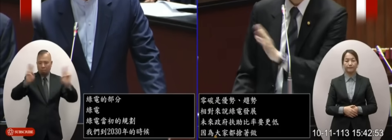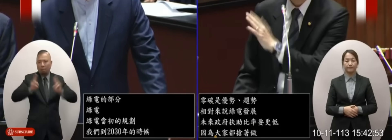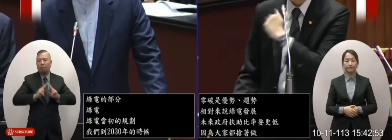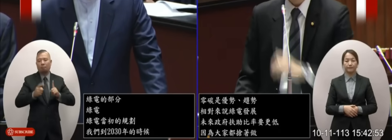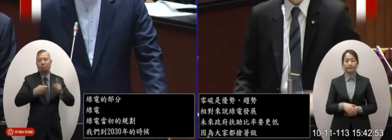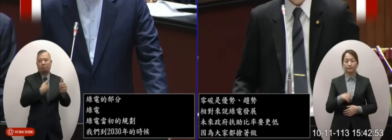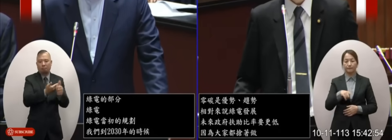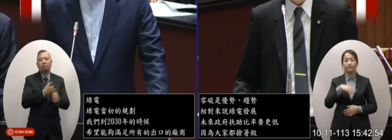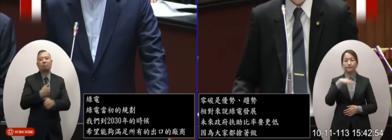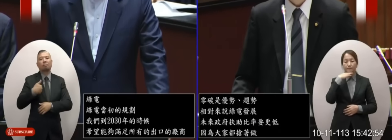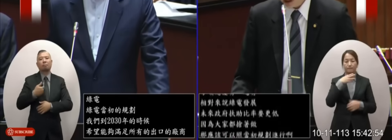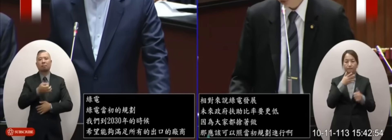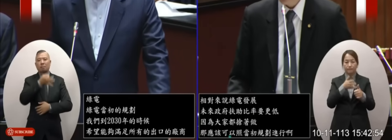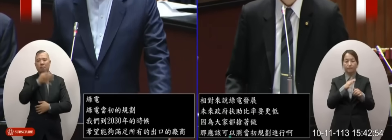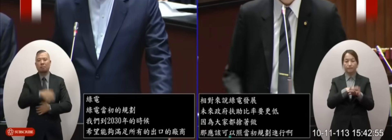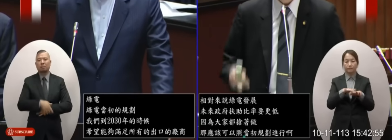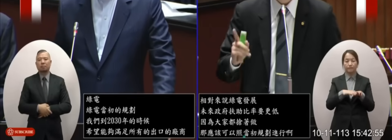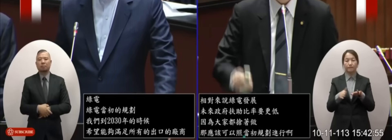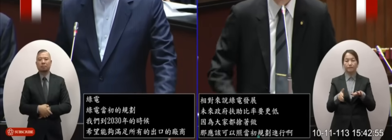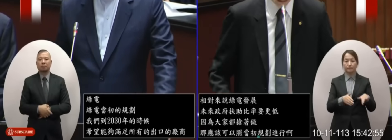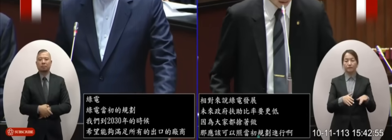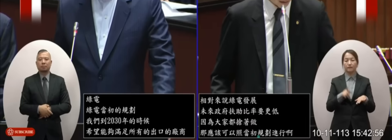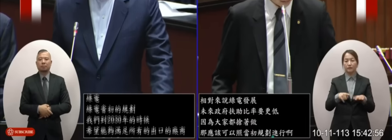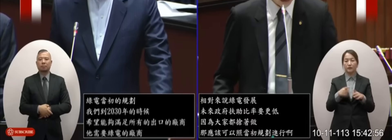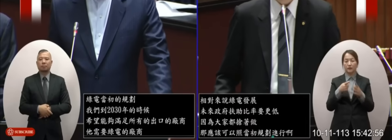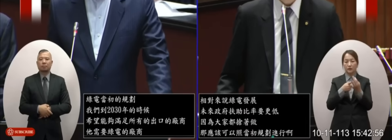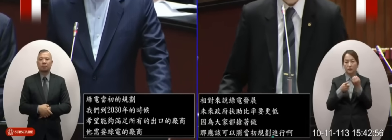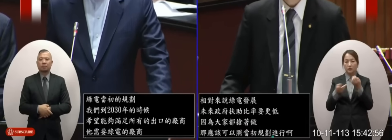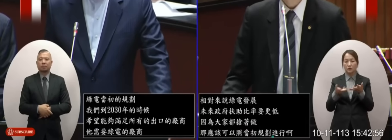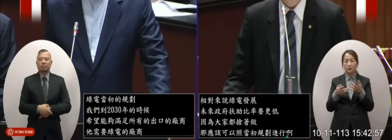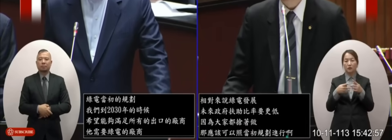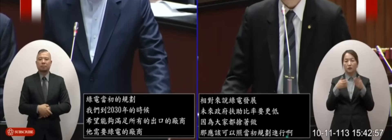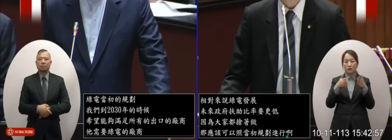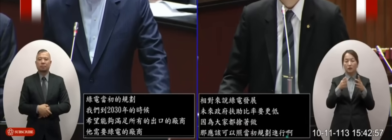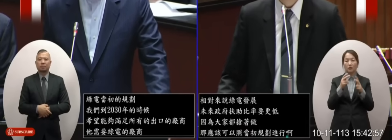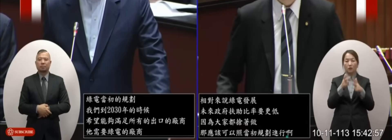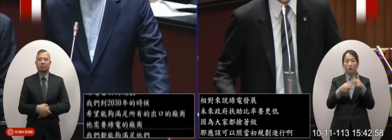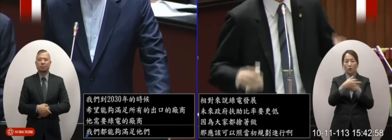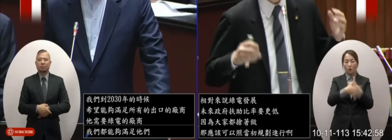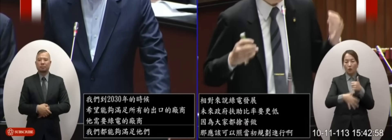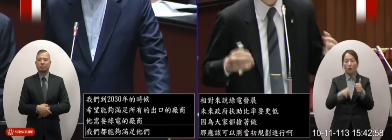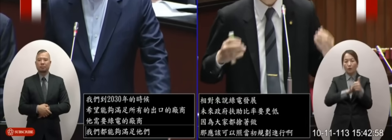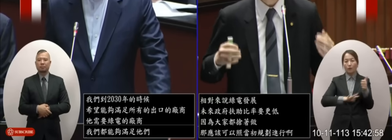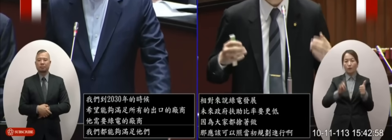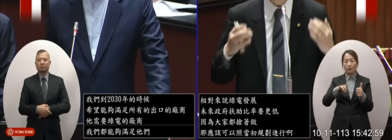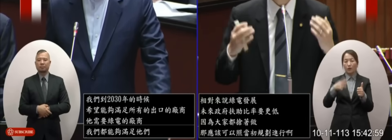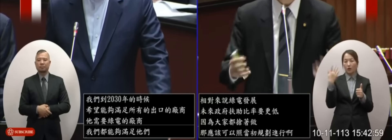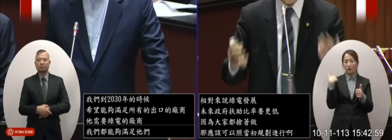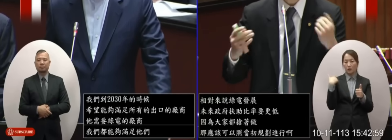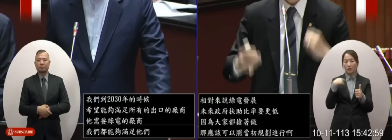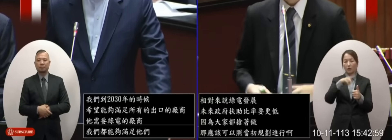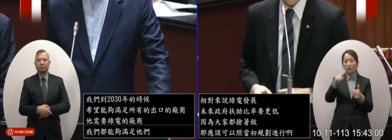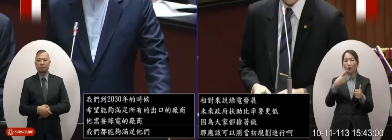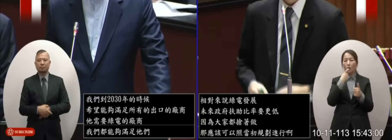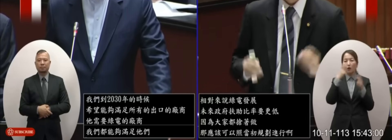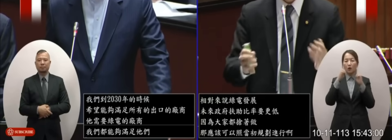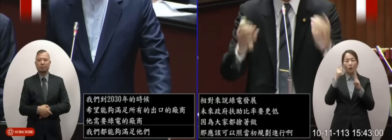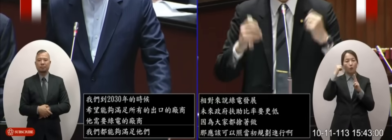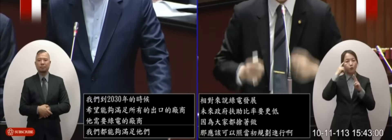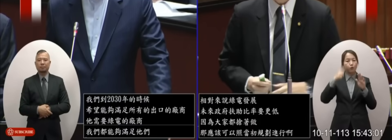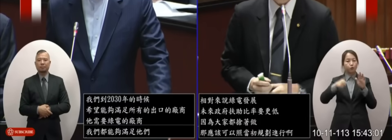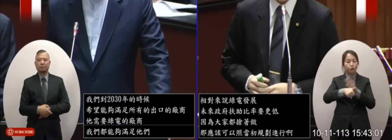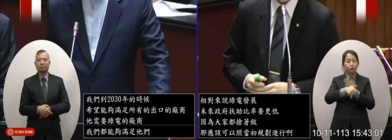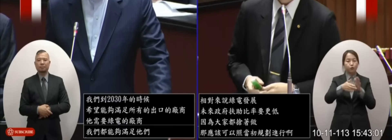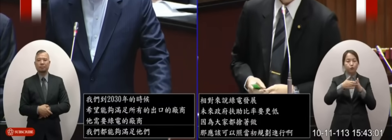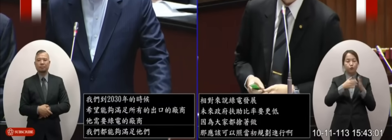部长，这个是等一下我会跟你讨论的题目了。我先跟你讲这几件事情，第一个对于产业的影响。本来当初大家绿电业者想要进场，希